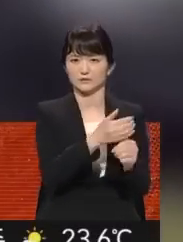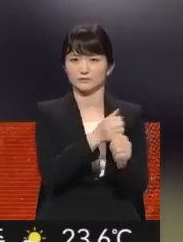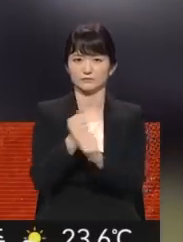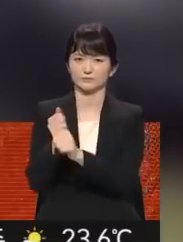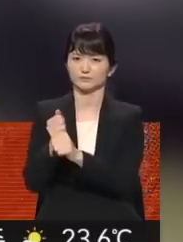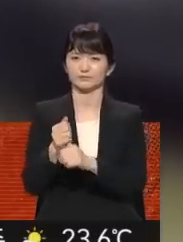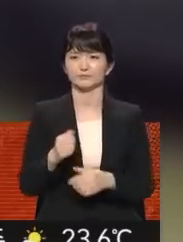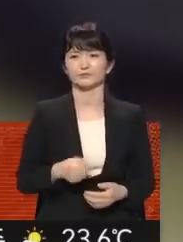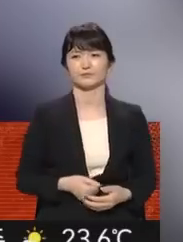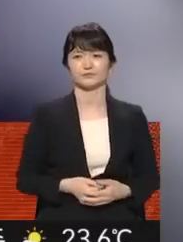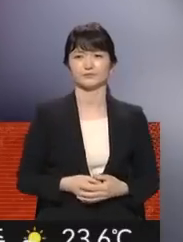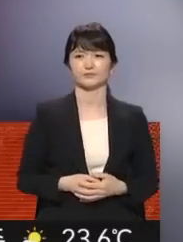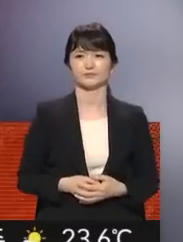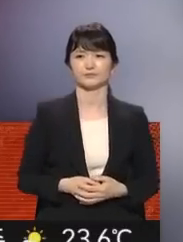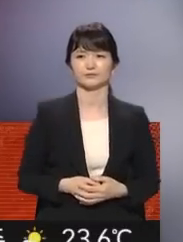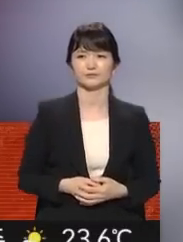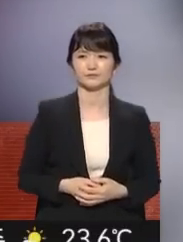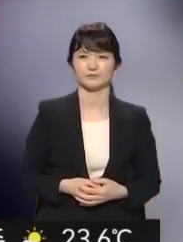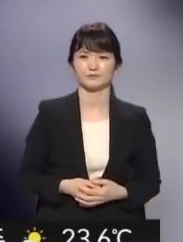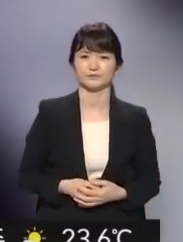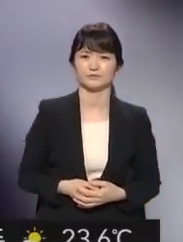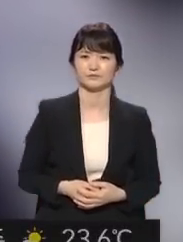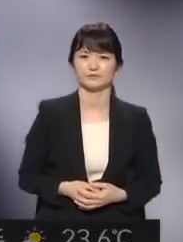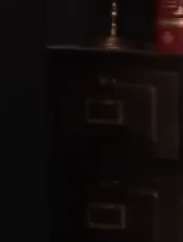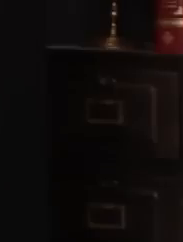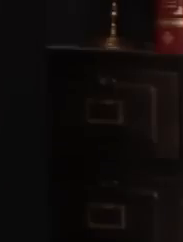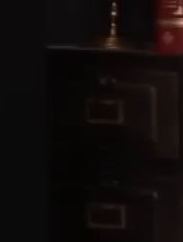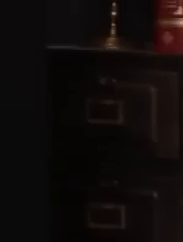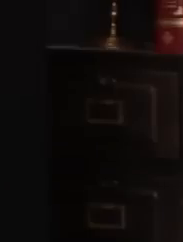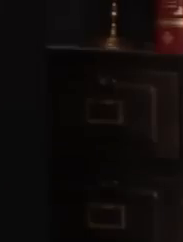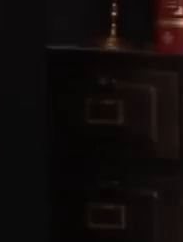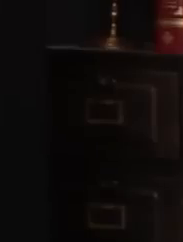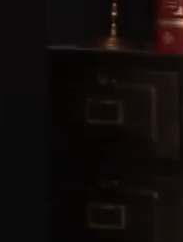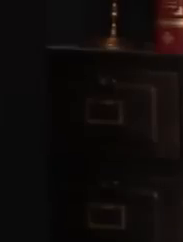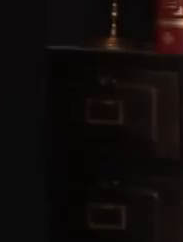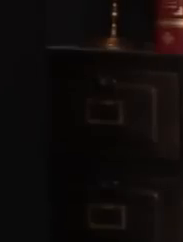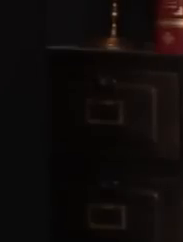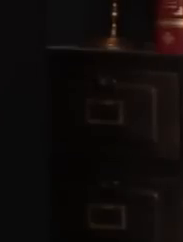그냥 터프해요. 예, 터프합니다. 예, 알겠습니다.